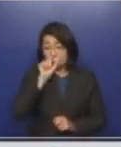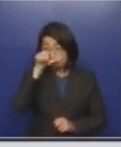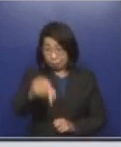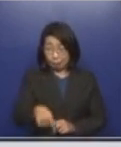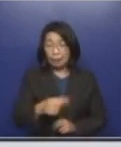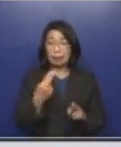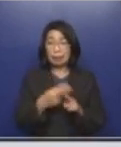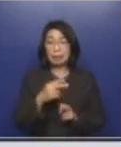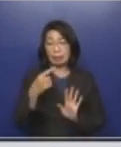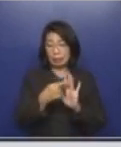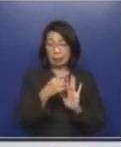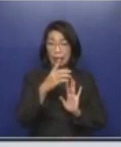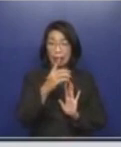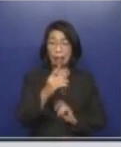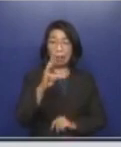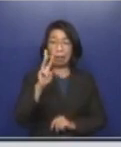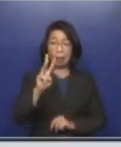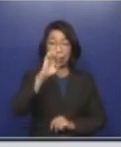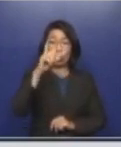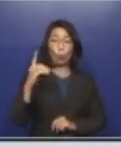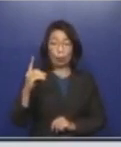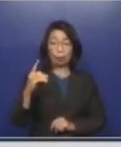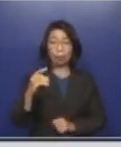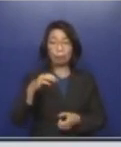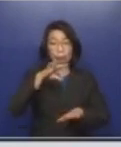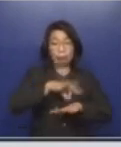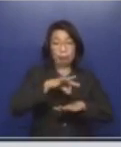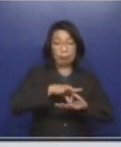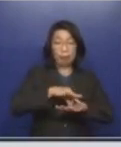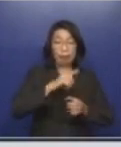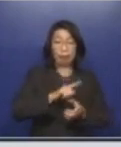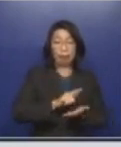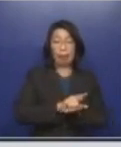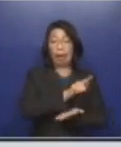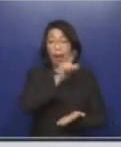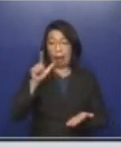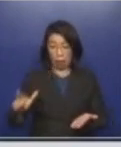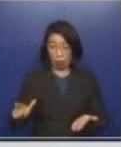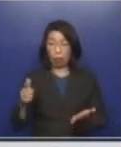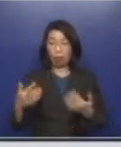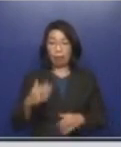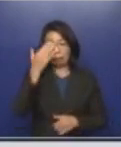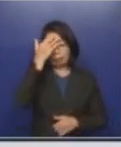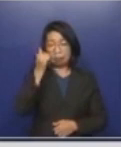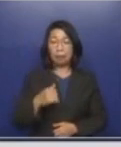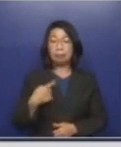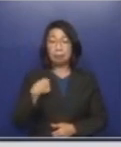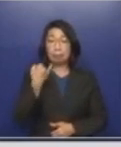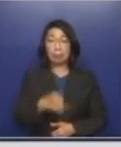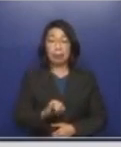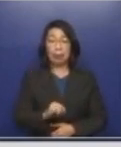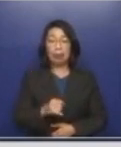าร์กลาออกจากตำแหน่งครับปมเขาก็คือละทิ้งหน้าที่ง่ายๆก็คื